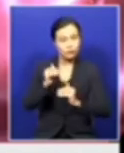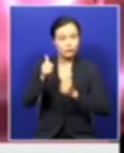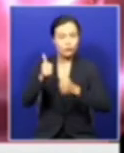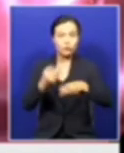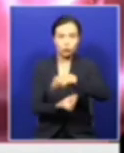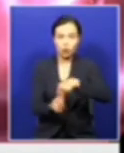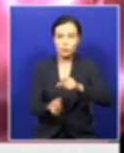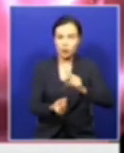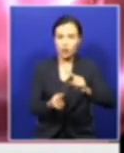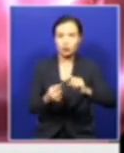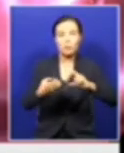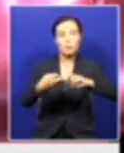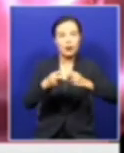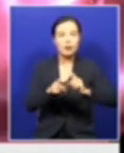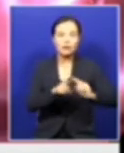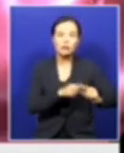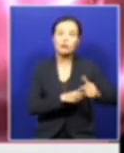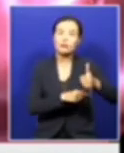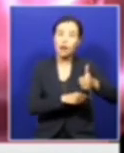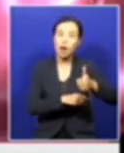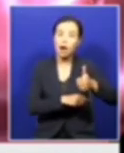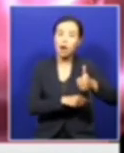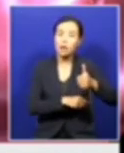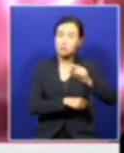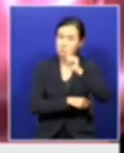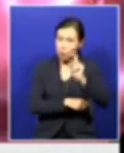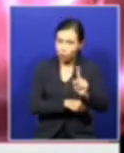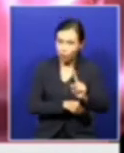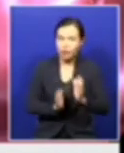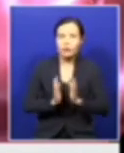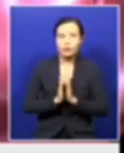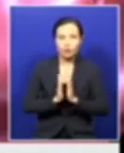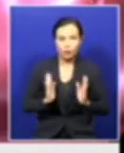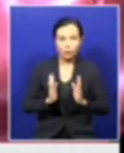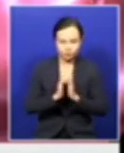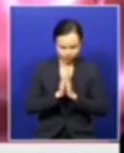หลังวิกฤตครั้งนั้นเกิดขึ้นได้หรือเปล่าค่ะขอบคุณท่านประธานค่ะ ครับขอบคุณ